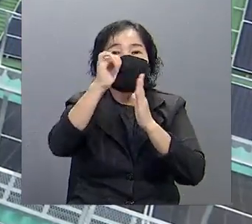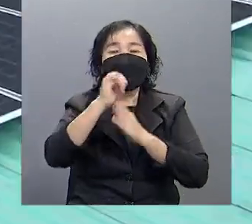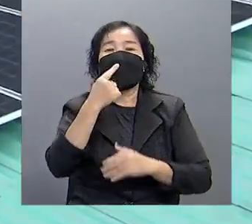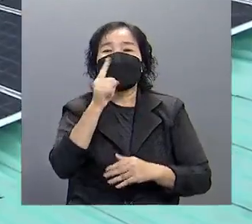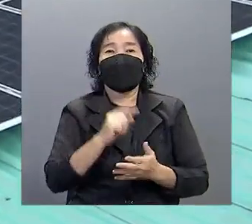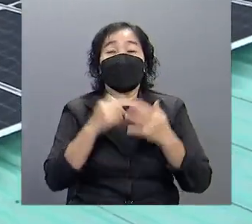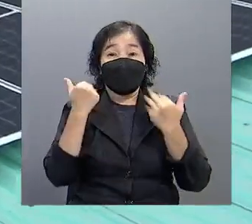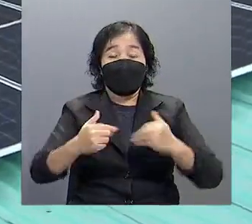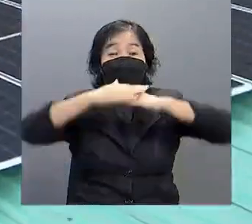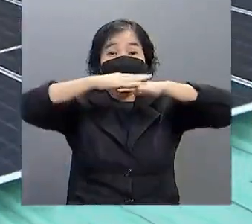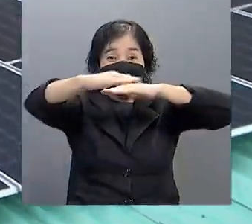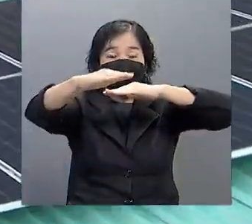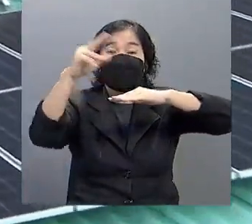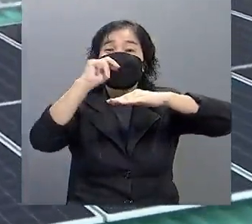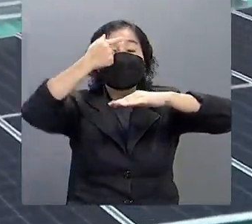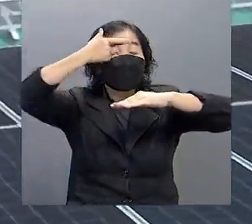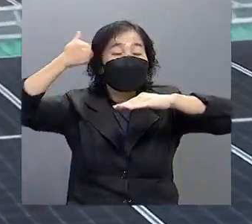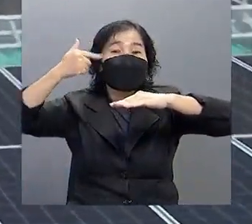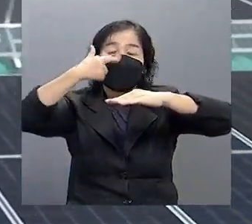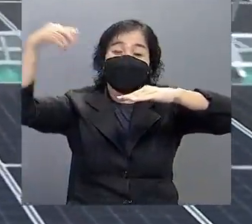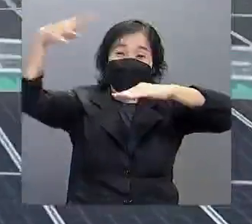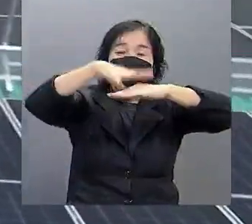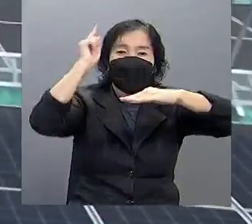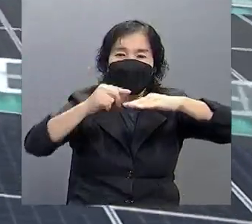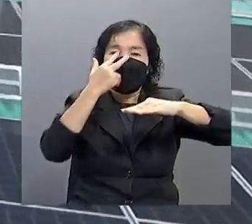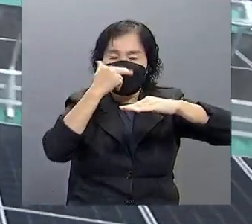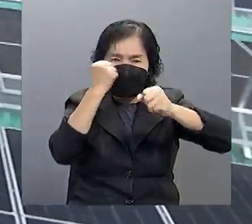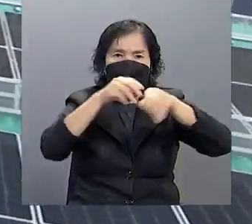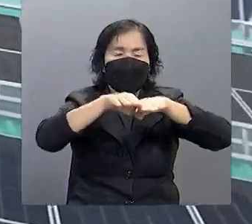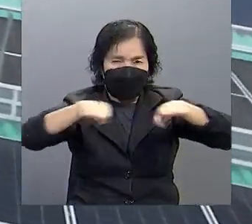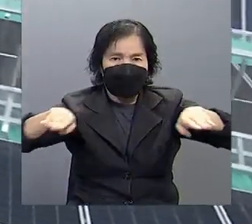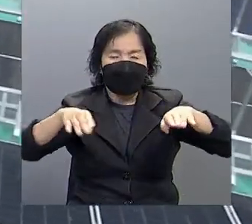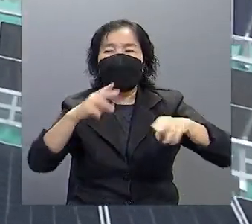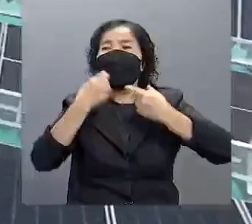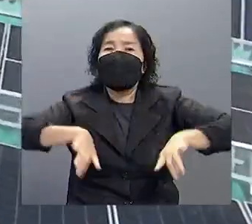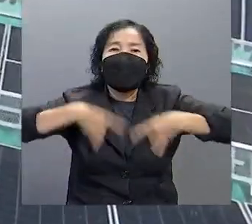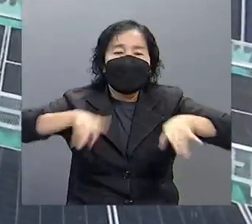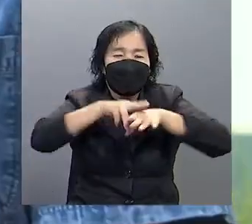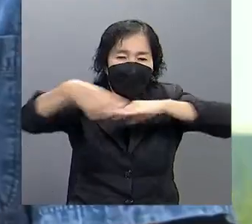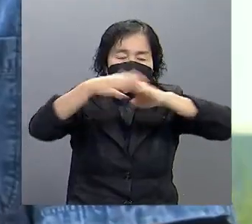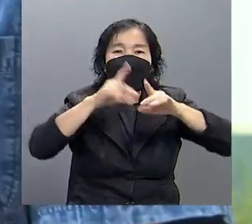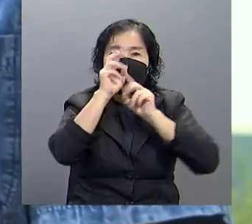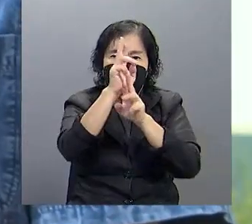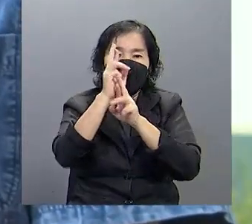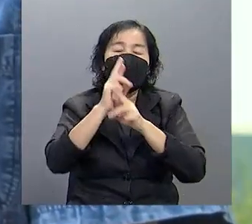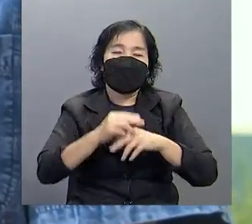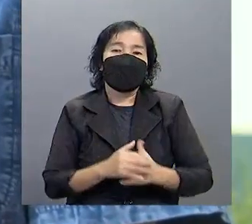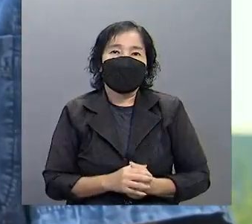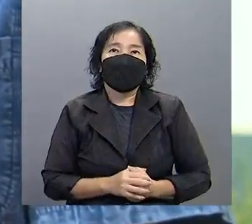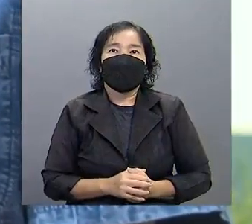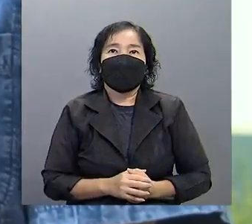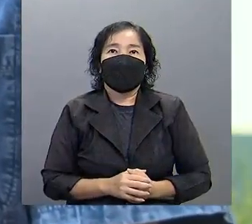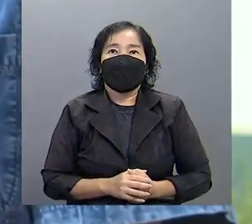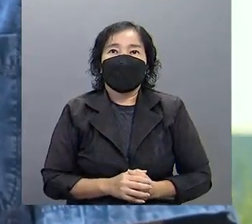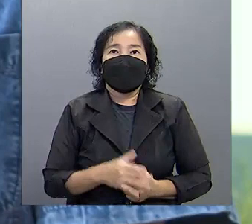โซล่าเซลล์นั้นควรจะติดตั้งระบบให้เป็นมาตรฐานนะคะเพื่อความปลอดภัยค่ะอ่ะที่ 5ครับเพราะว่า